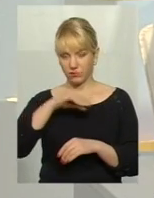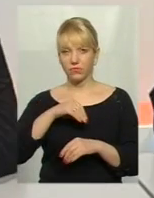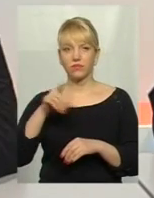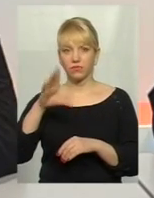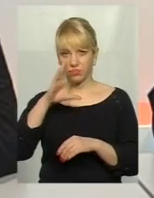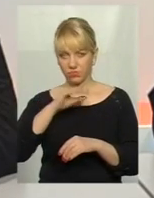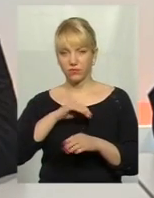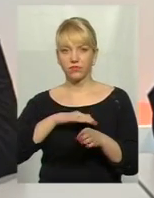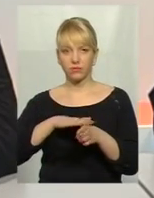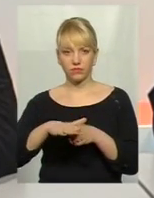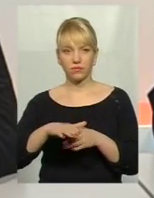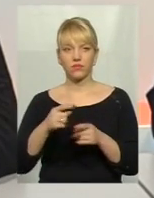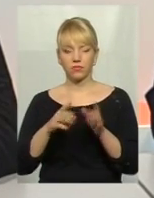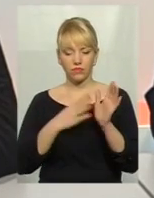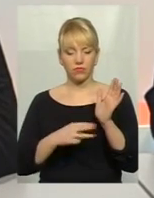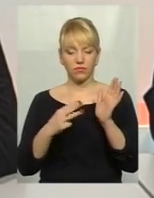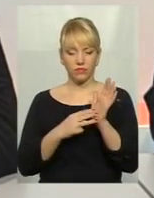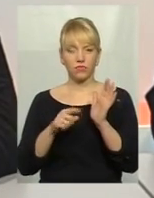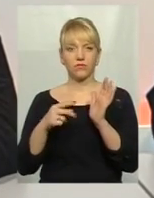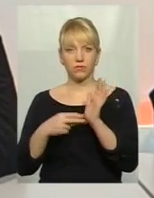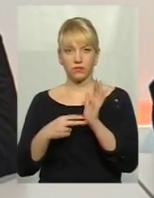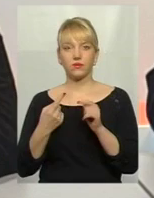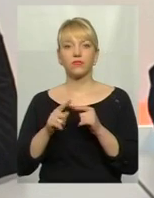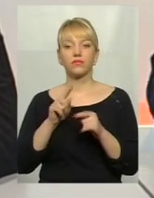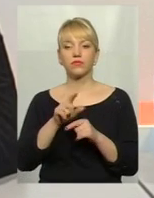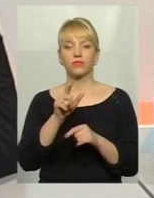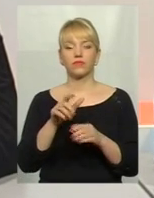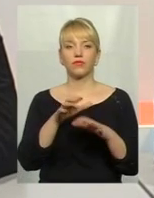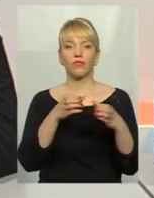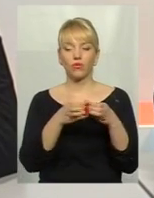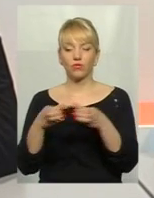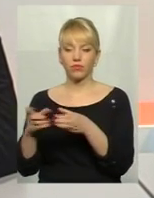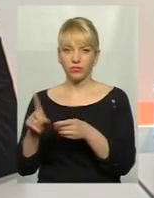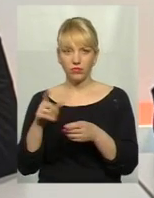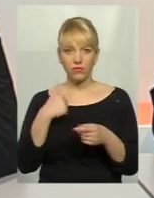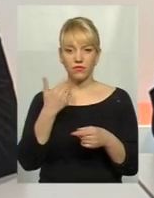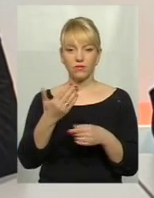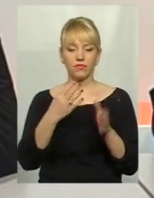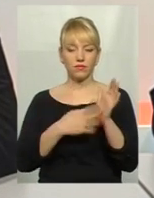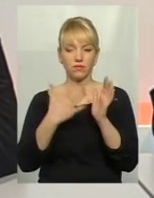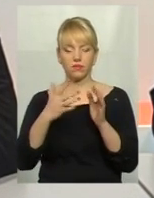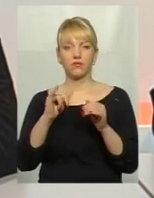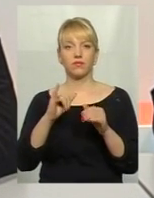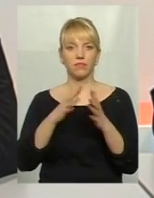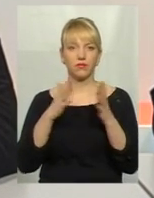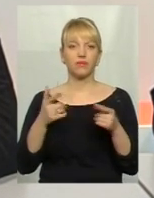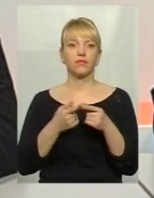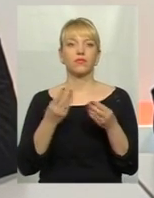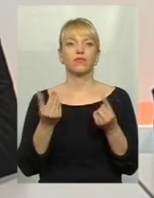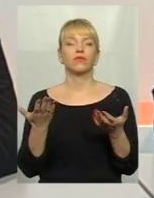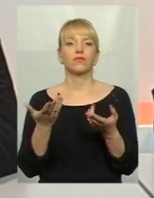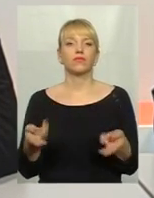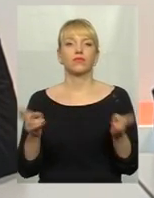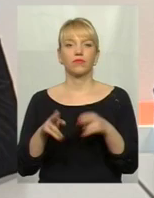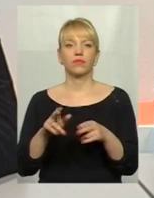він в 98,7. Фактично, ті громади, які ви кажете, які від 95 і більше, Це кошти, які залишилися насправді в